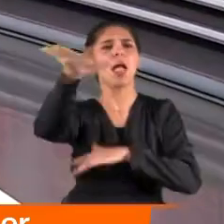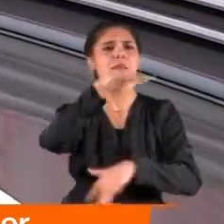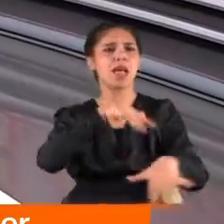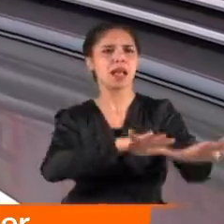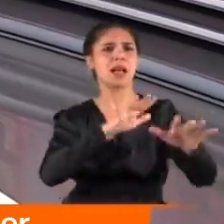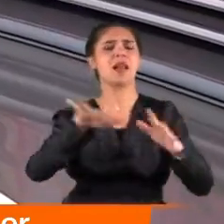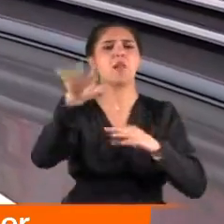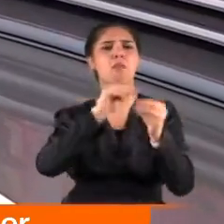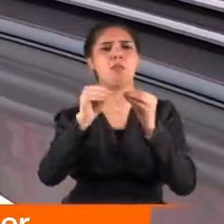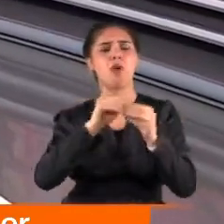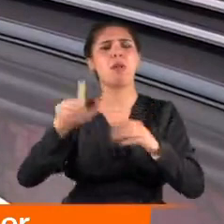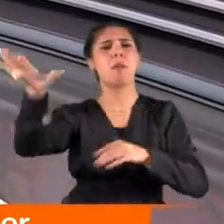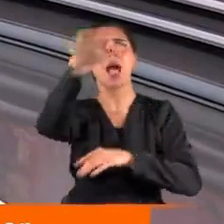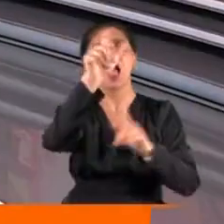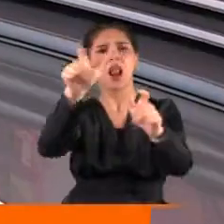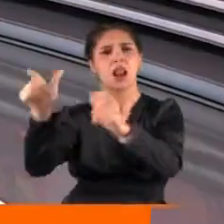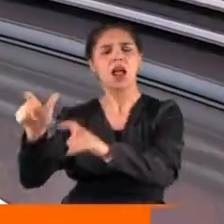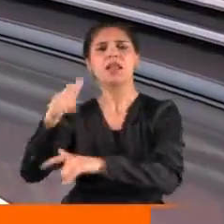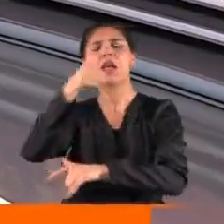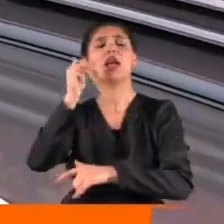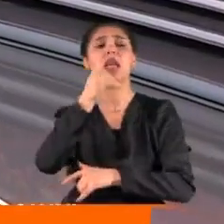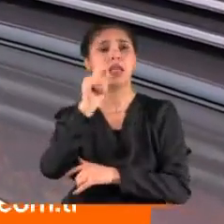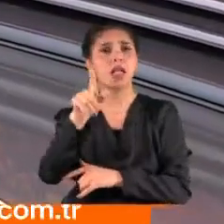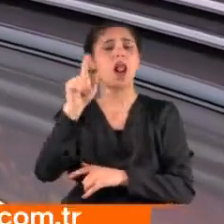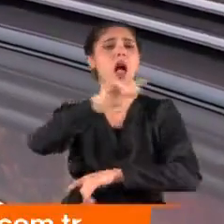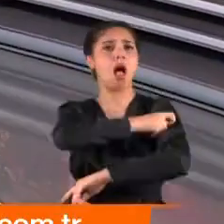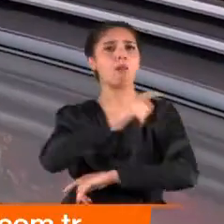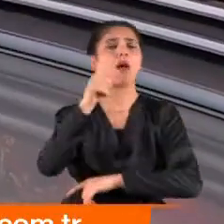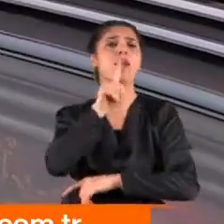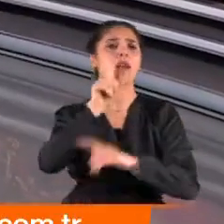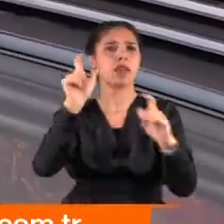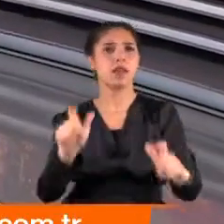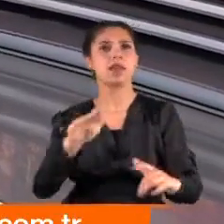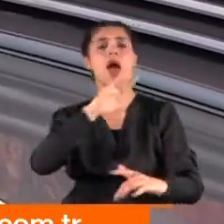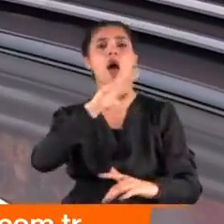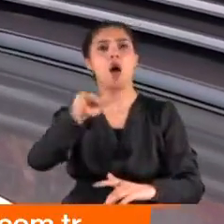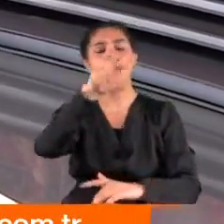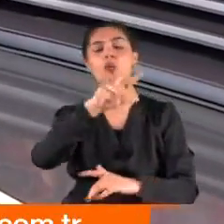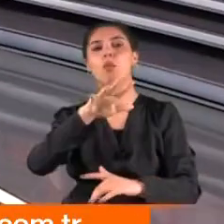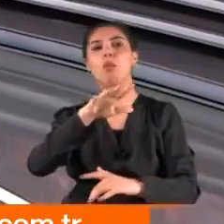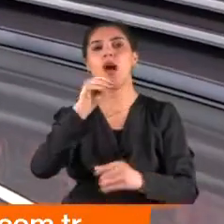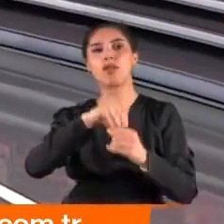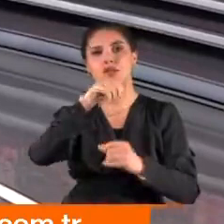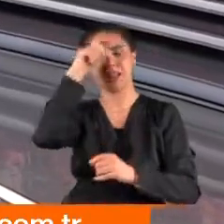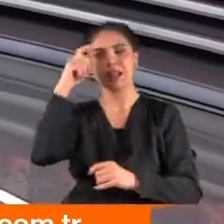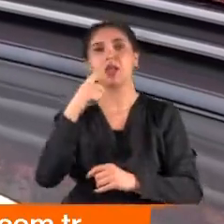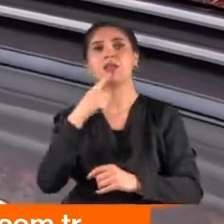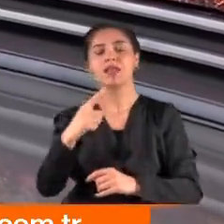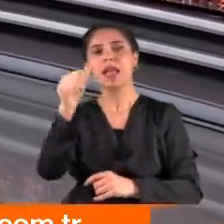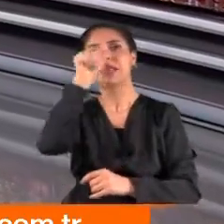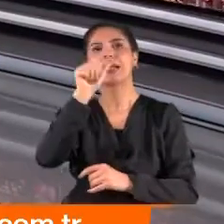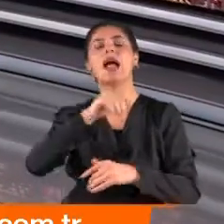Kriz her yere sıçradı aslında. İtalya, Almanya, İngiltere. Avrupa başkentleri ısınıyor diyebiliriz ama ısınmanın nedeni gaz